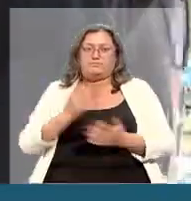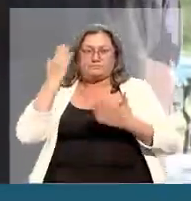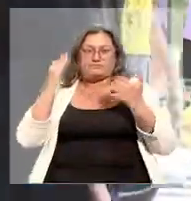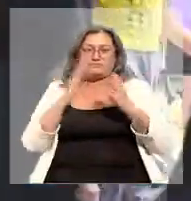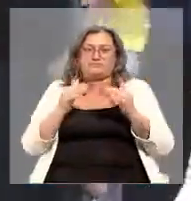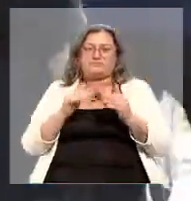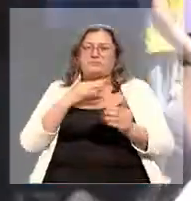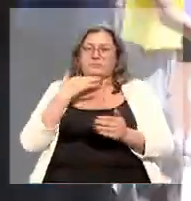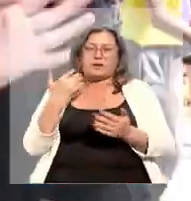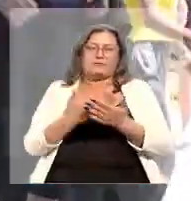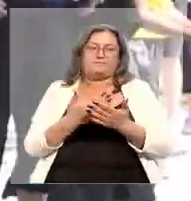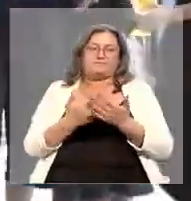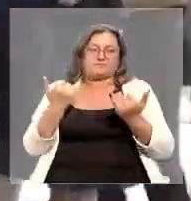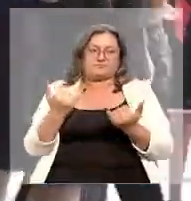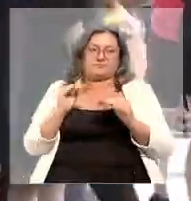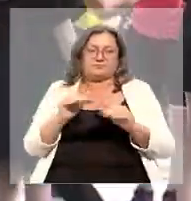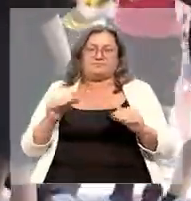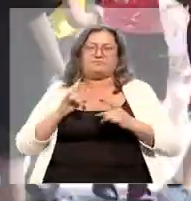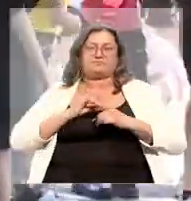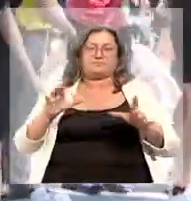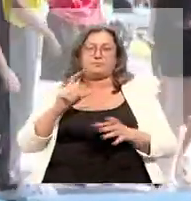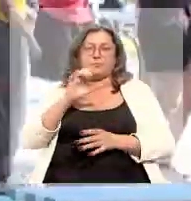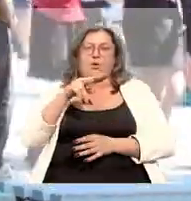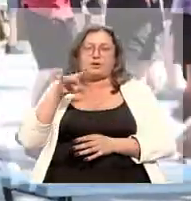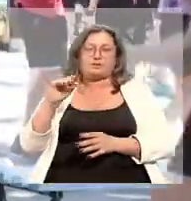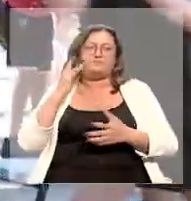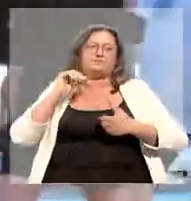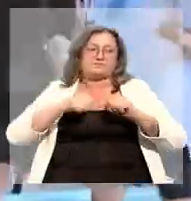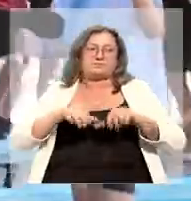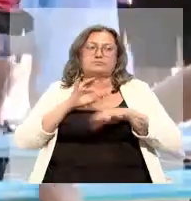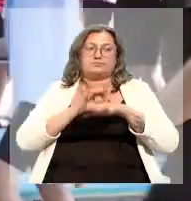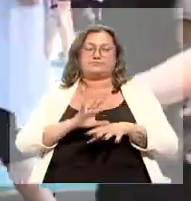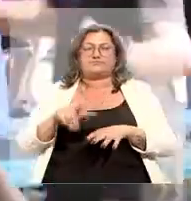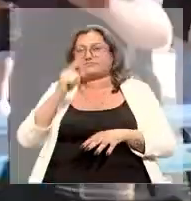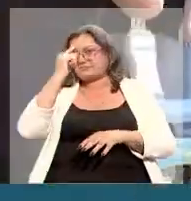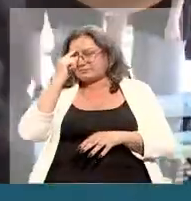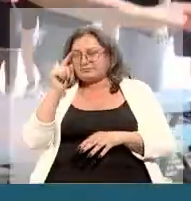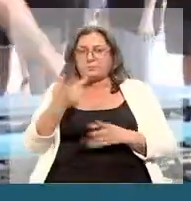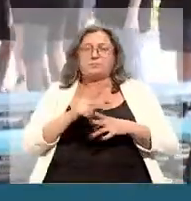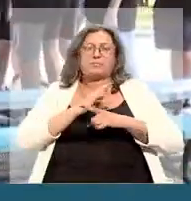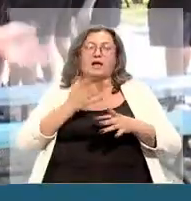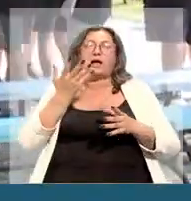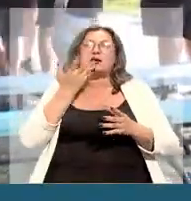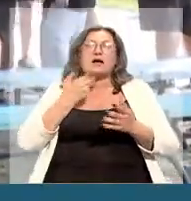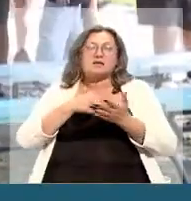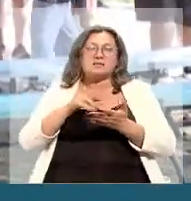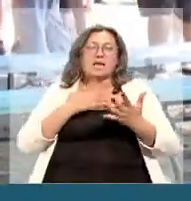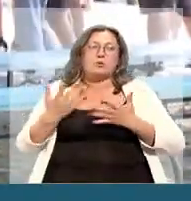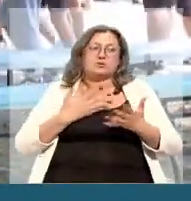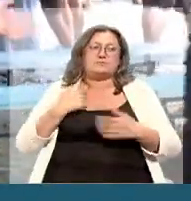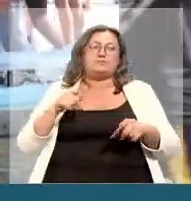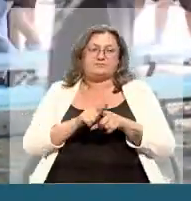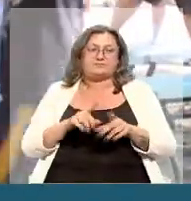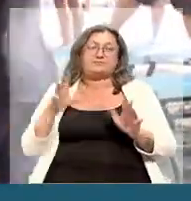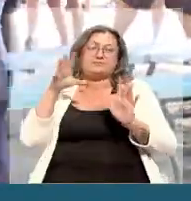лагере много. К примеру, сейчас дети празднуют Холи, который традиционно отмечается в Индии. Это праздник красок и эмоций. Мы